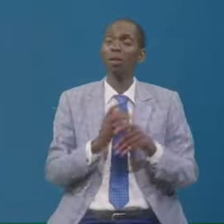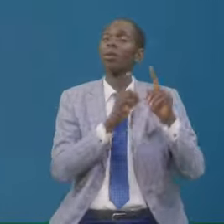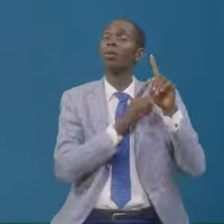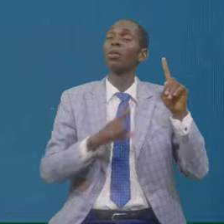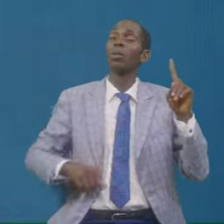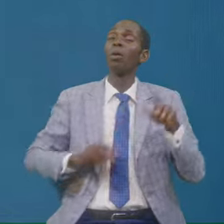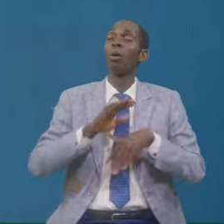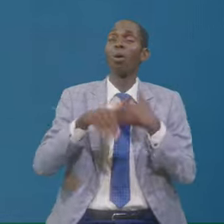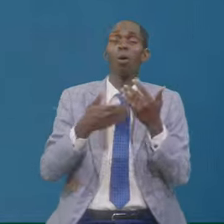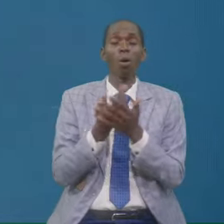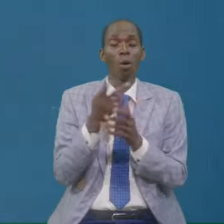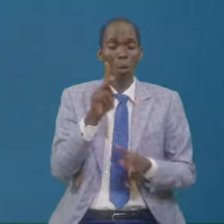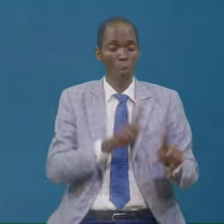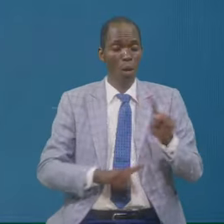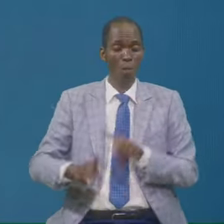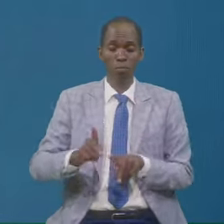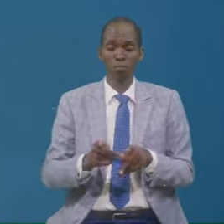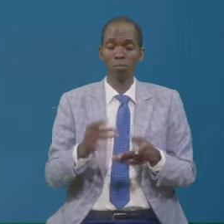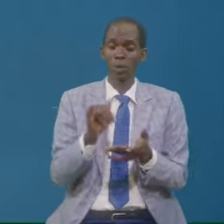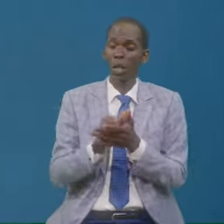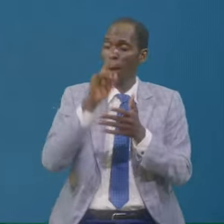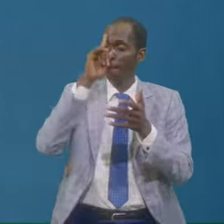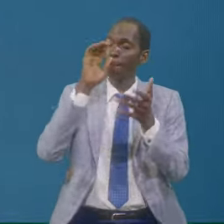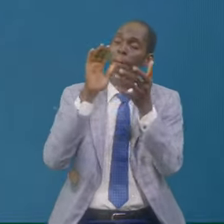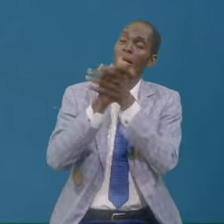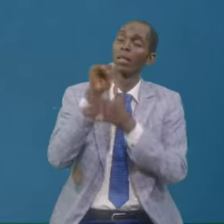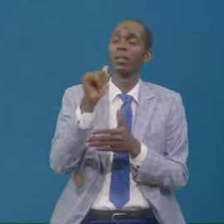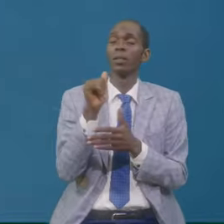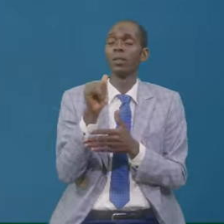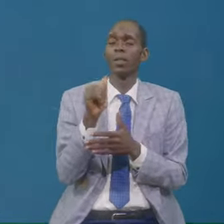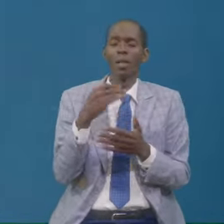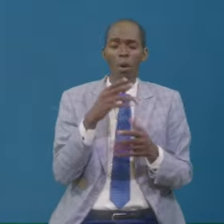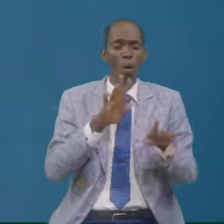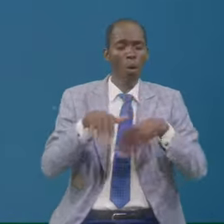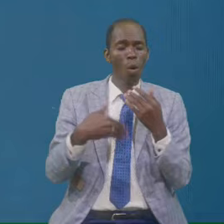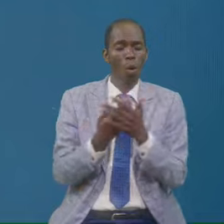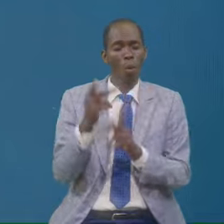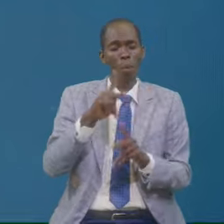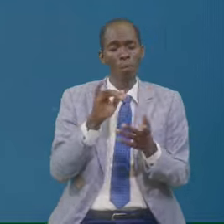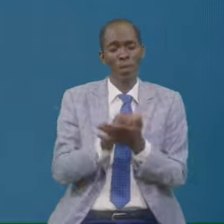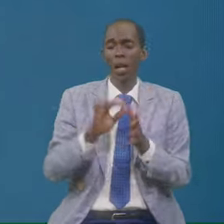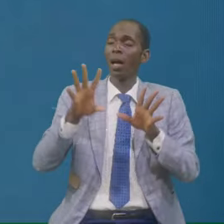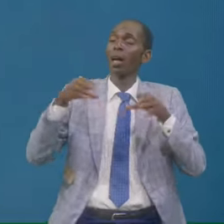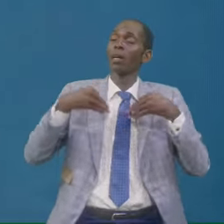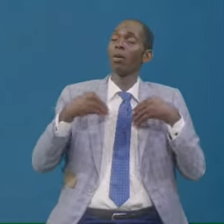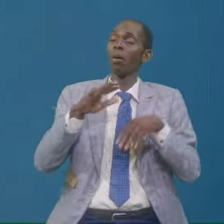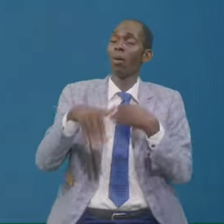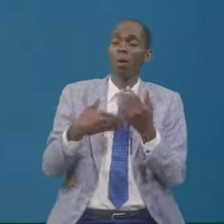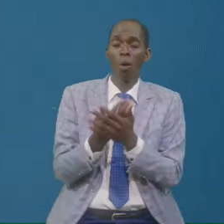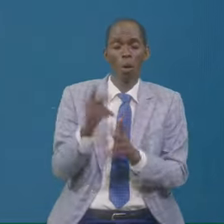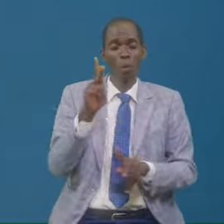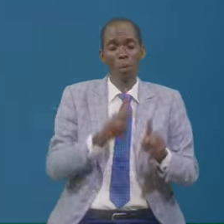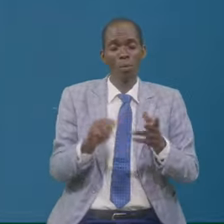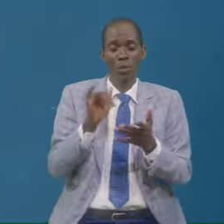that believe. ప్రభువా, విశ్వసించిన ప్రజలందరూ. That accept. అంగీకరించిన వారు. That receive Jesus as